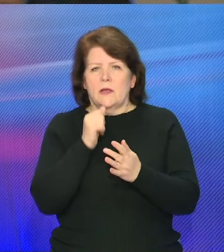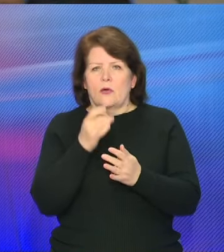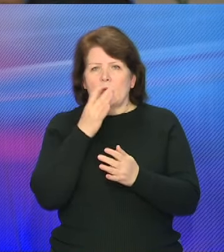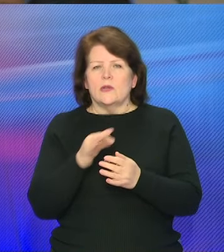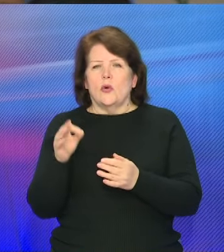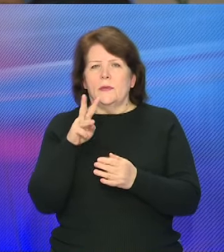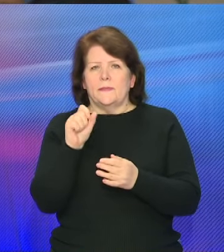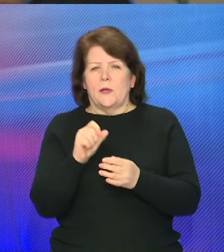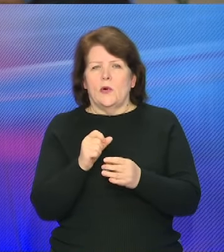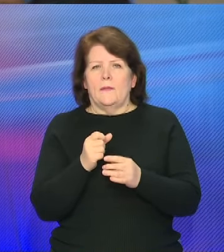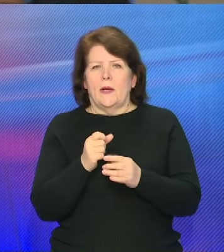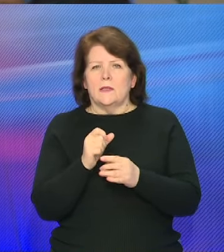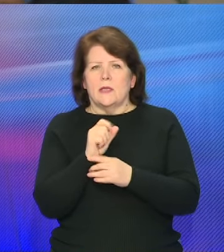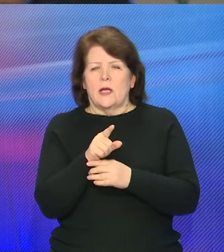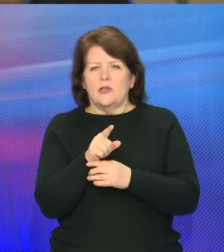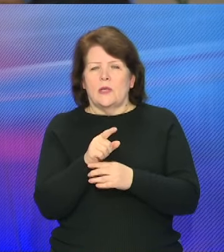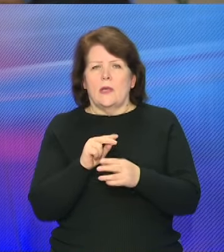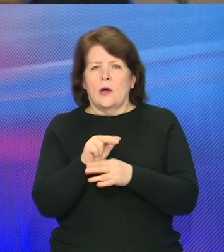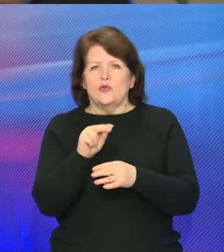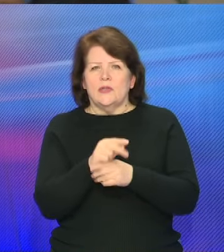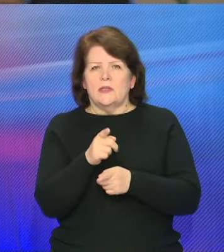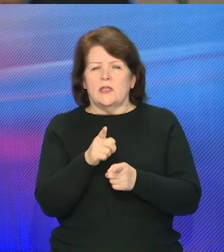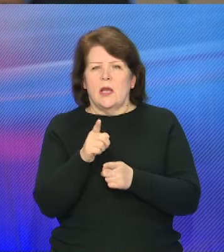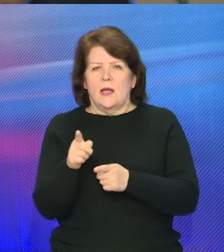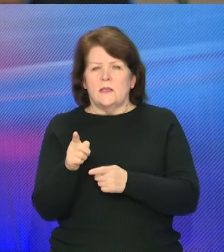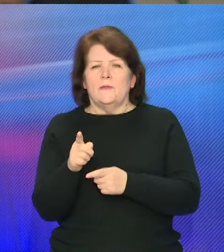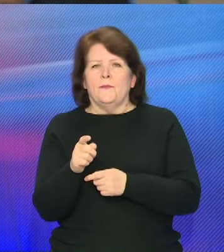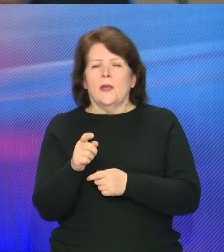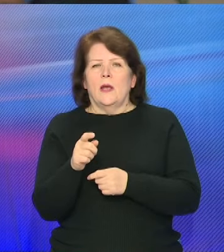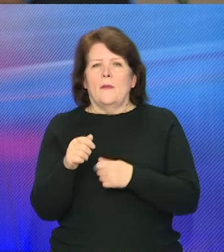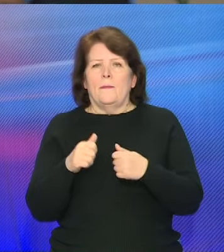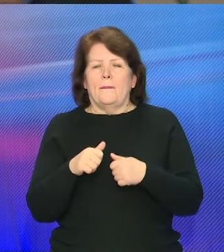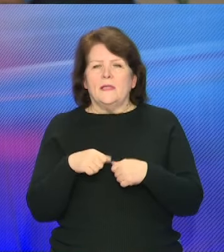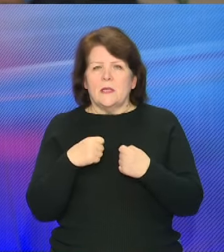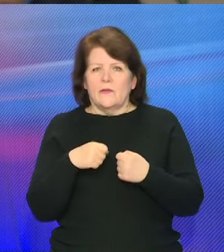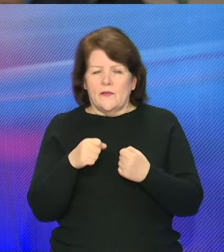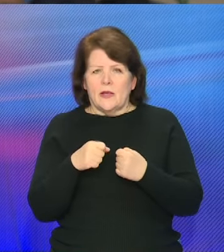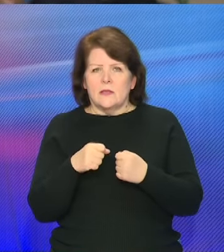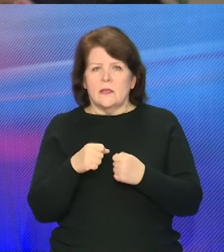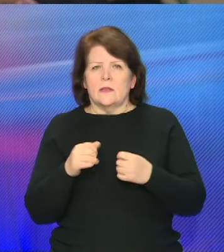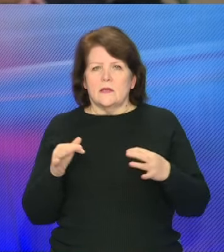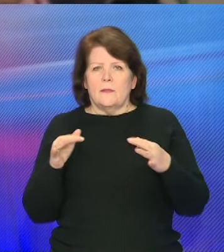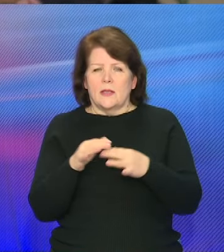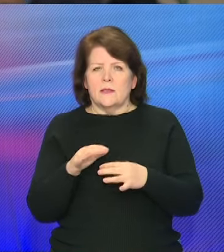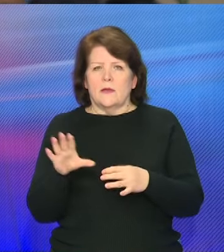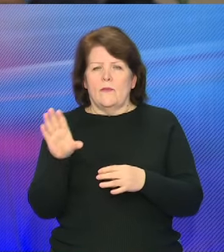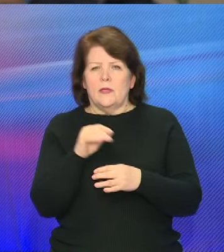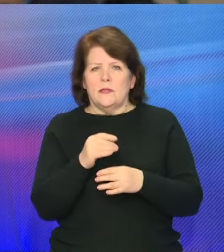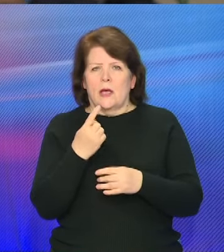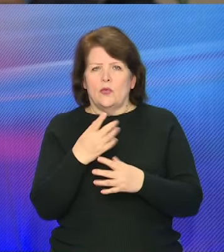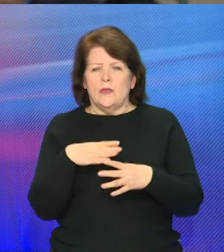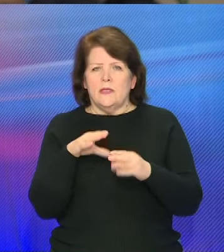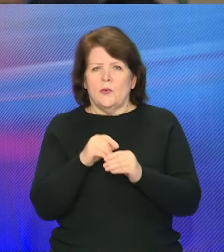раз задача научить стрелять, посоревноваться, собраться вместе одной семьей на замечательной базе,